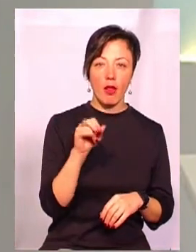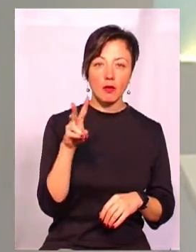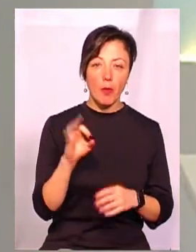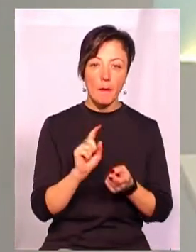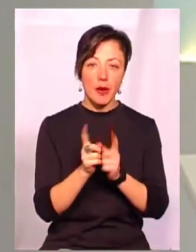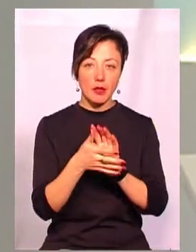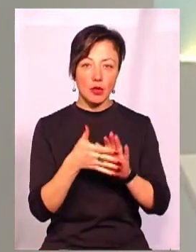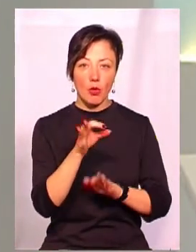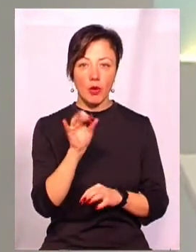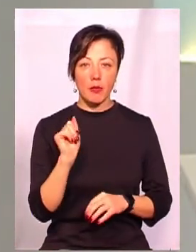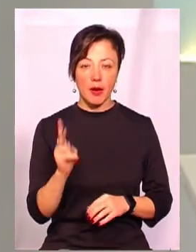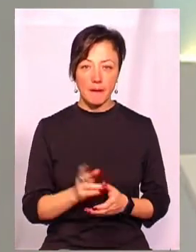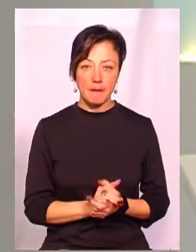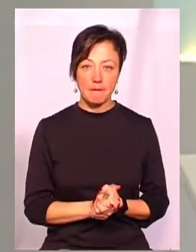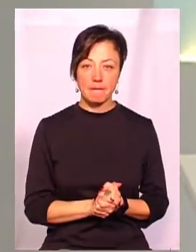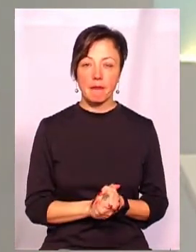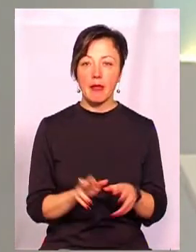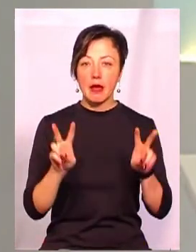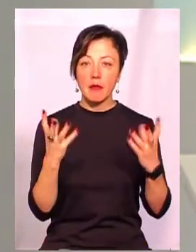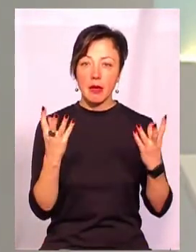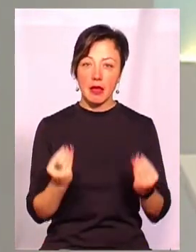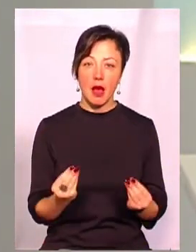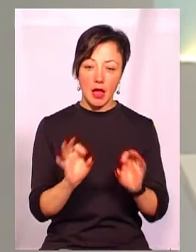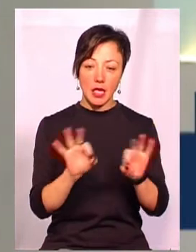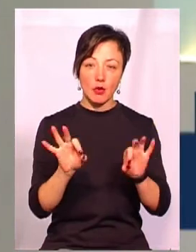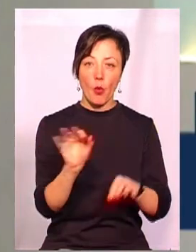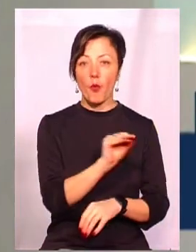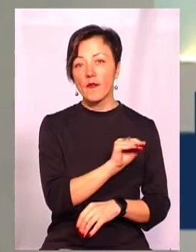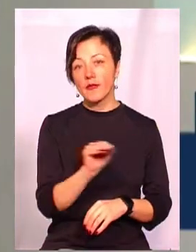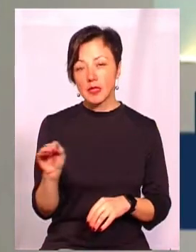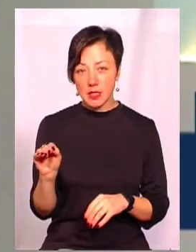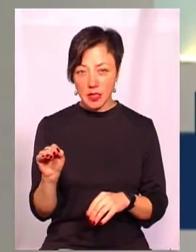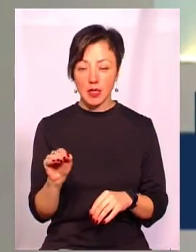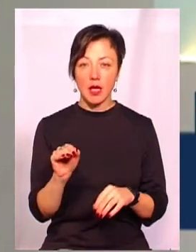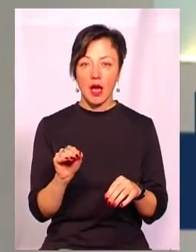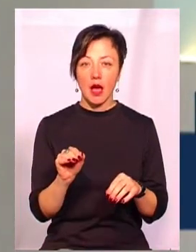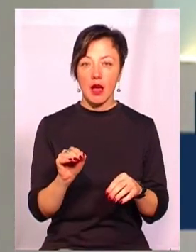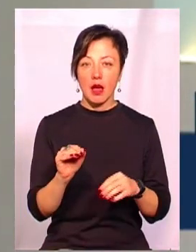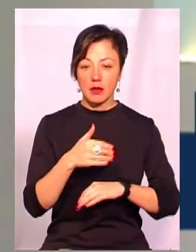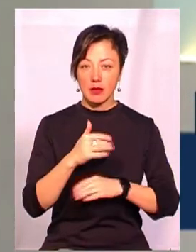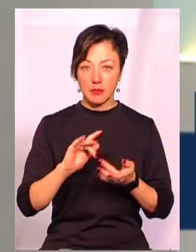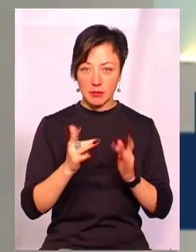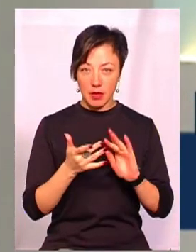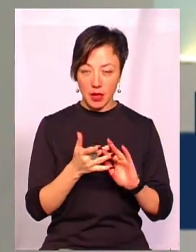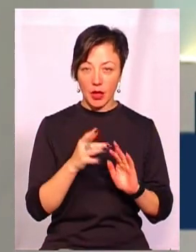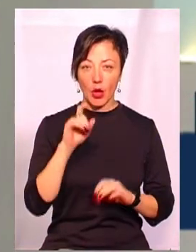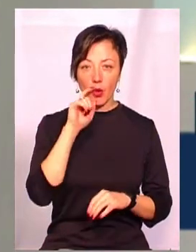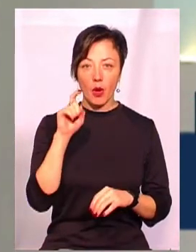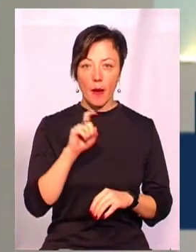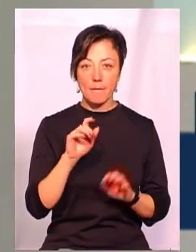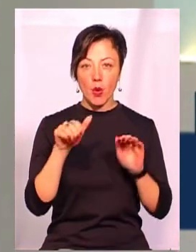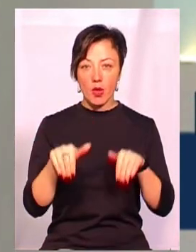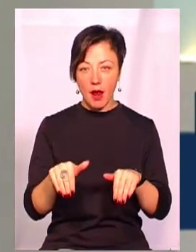мову перекладає Ольга Рибак. Тема дня транслюється на офіційній сторінці UA Поділля у мережі Facebook. Якщо